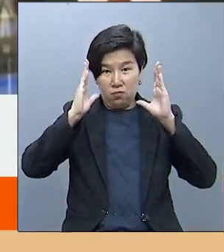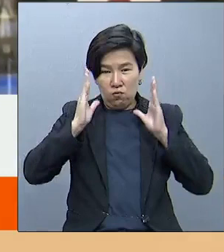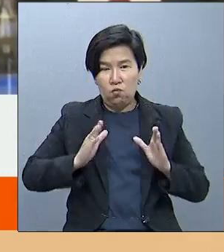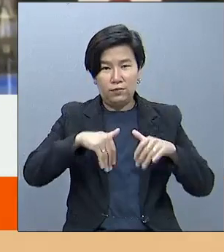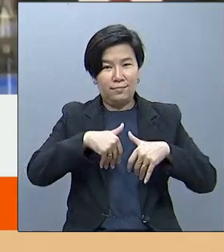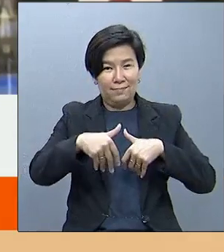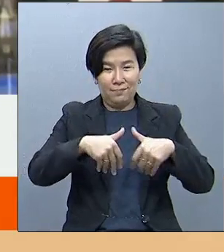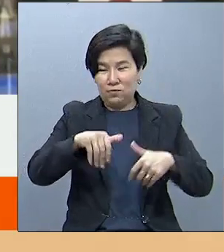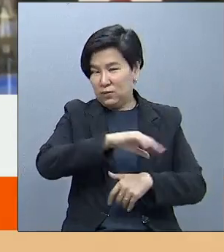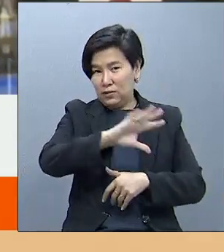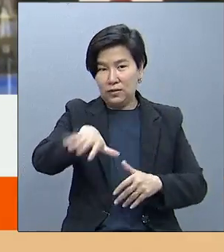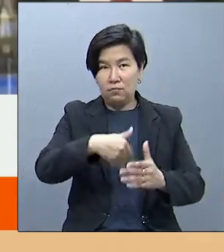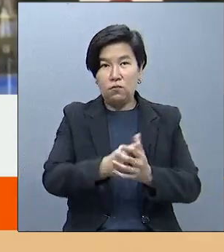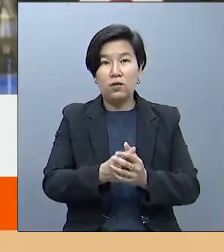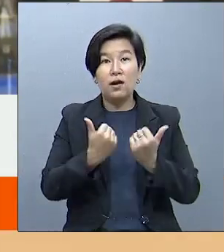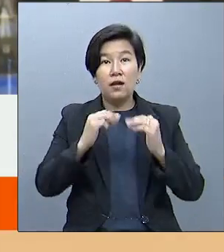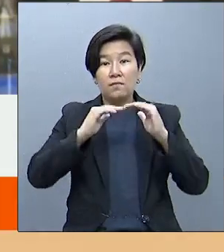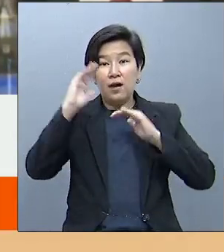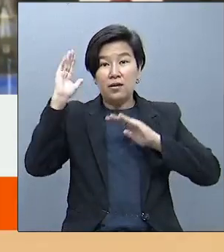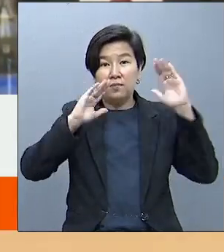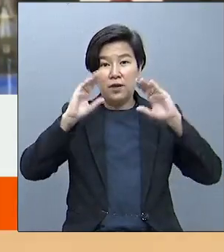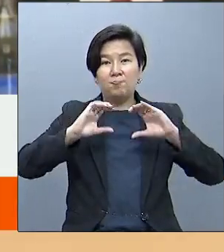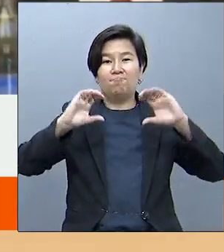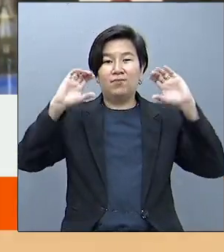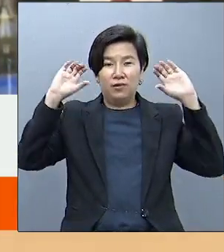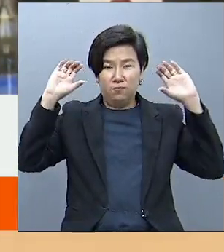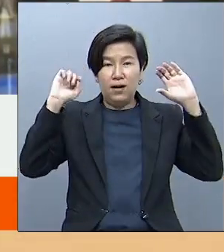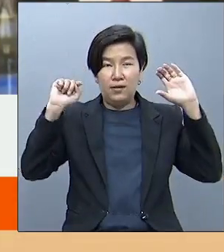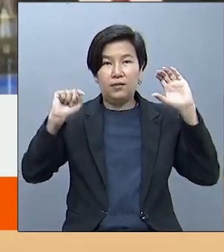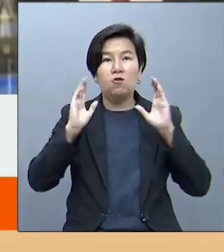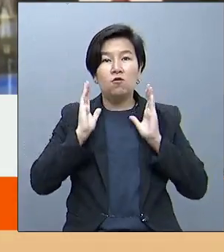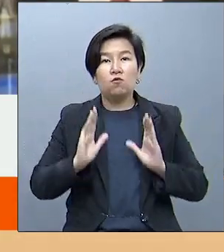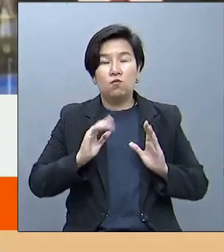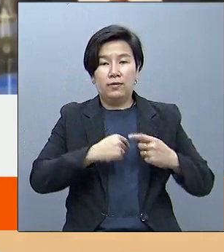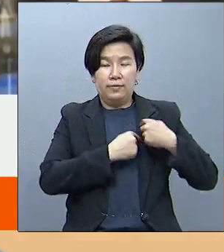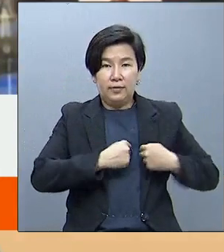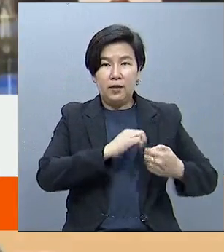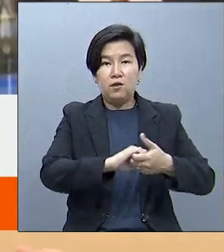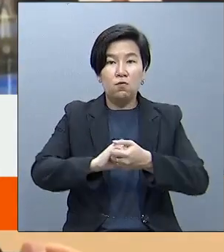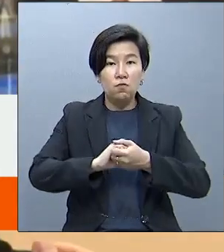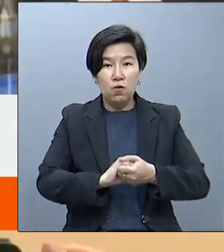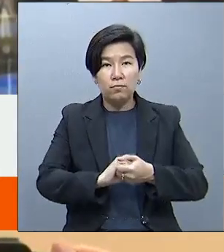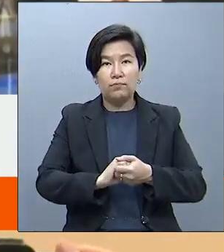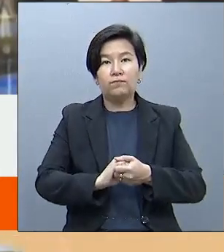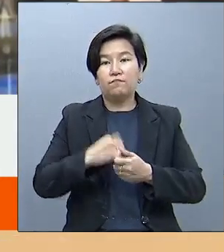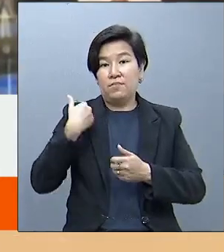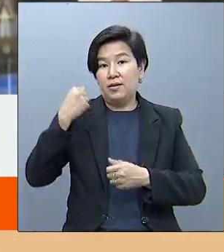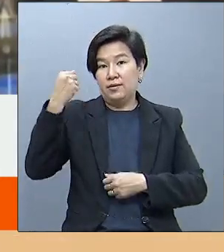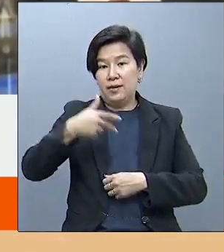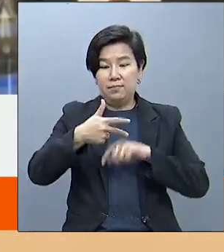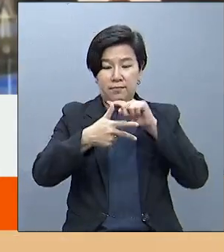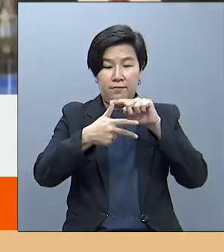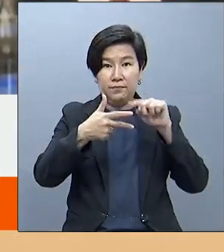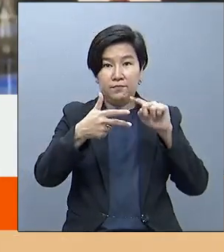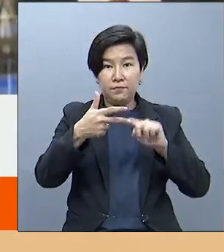รคประกาศจะตั้งรัฐบาลประชาธิปไตยของประชาชนร่วมกันดังต่อไปนี้ครับข้อที่1ทุกพรร